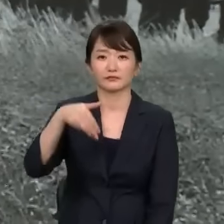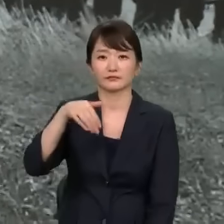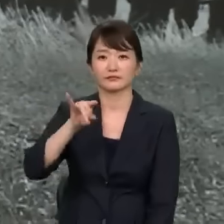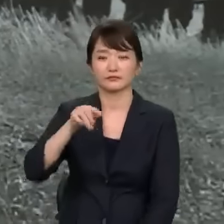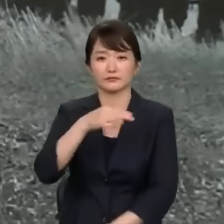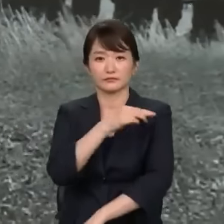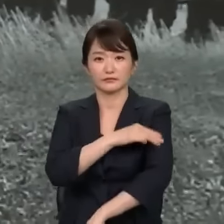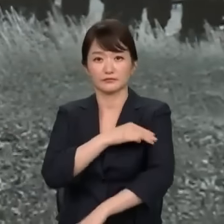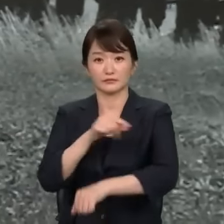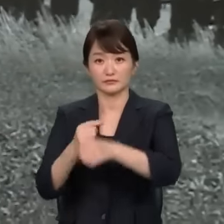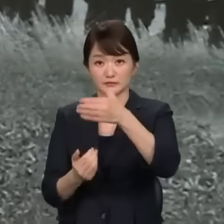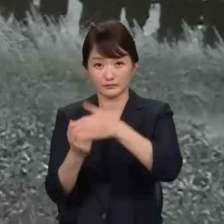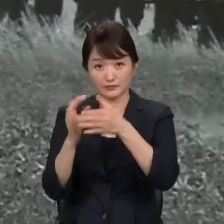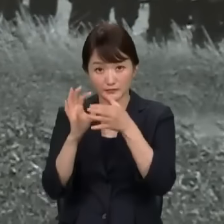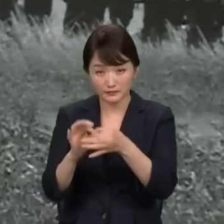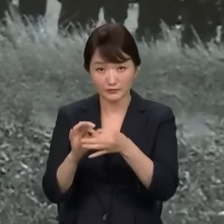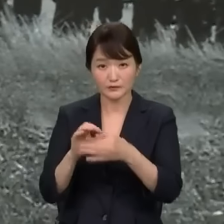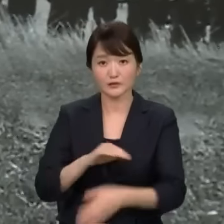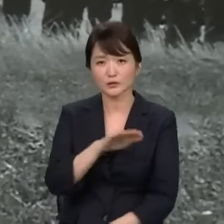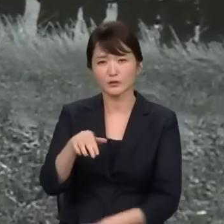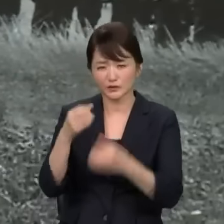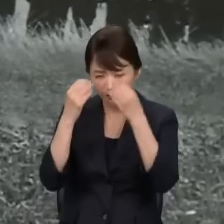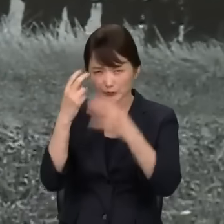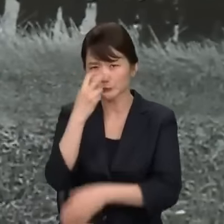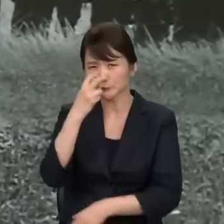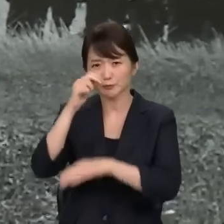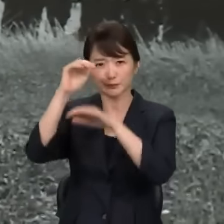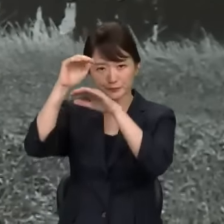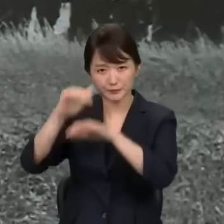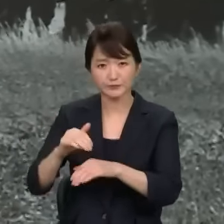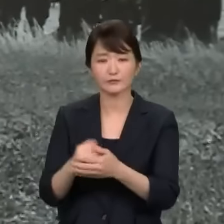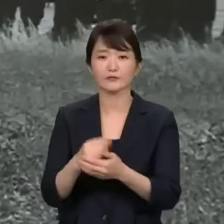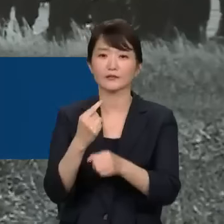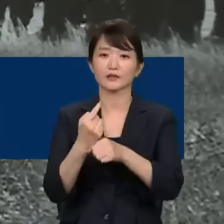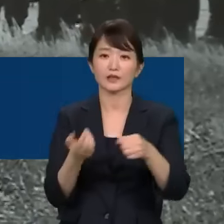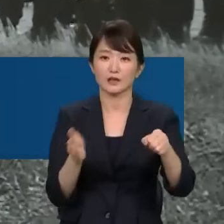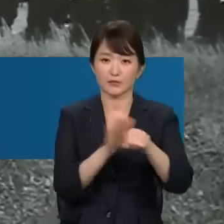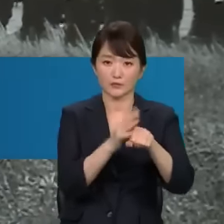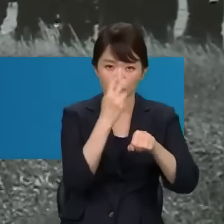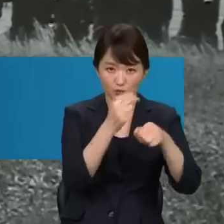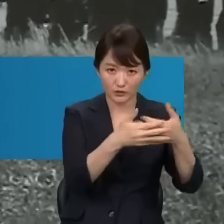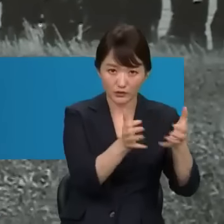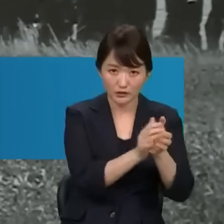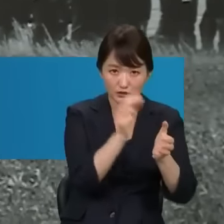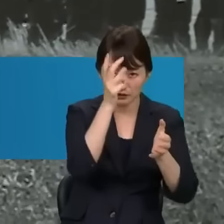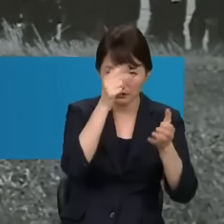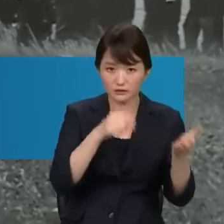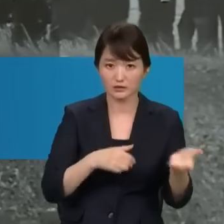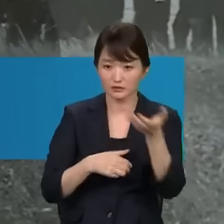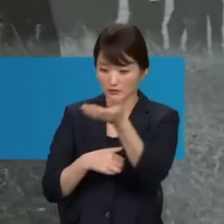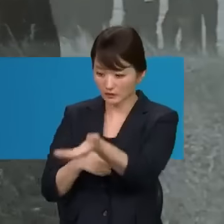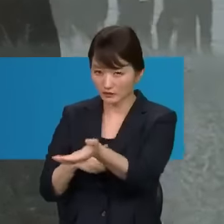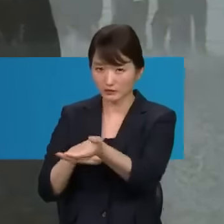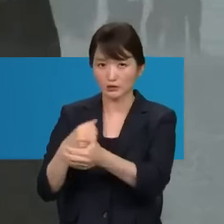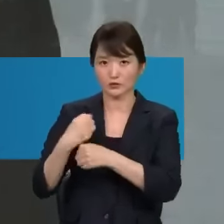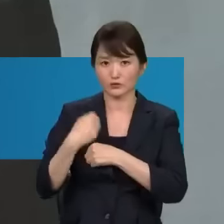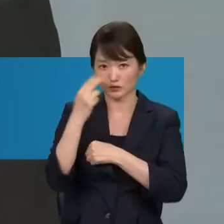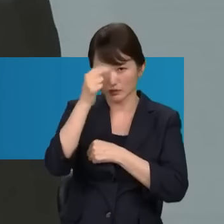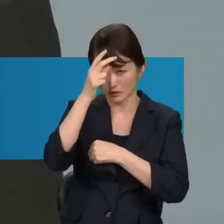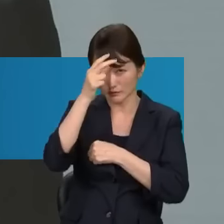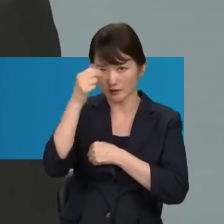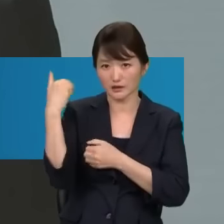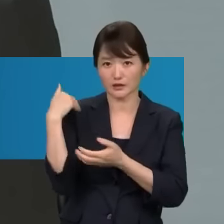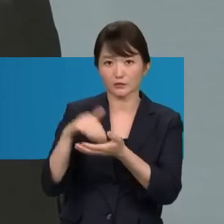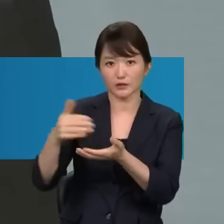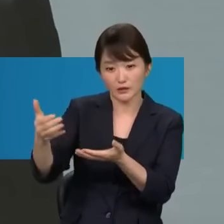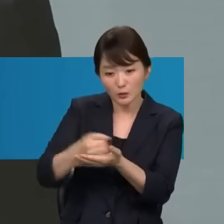최상병 사건과 관련해 저희가 새롭게 취재한 내용입니다. 지난해 해병대 수사단이 경찰로 넘긴 사건을 군 검찰이 회수해온 바로 그